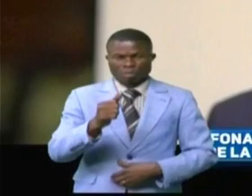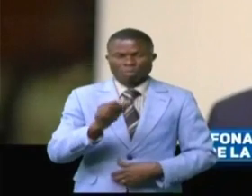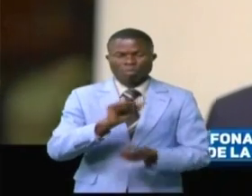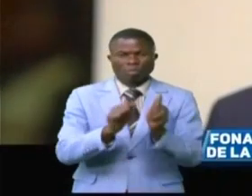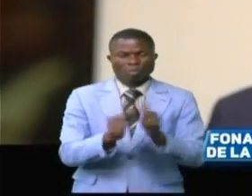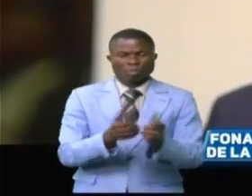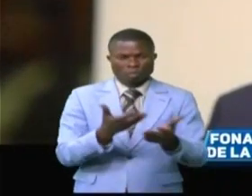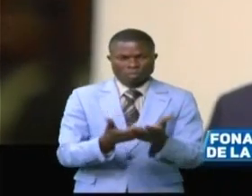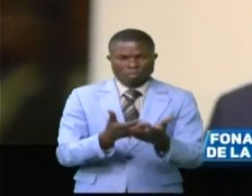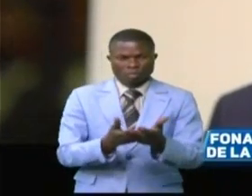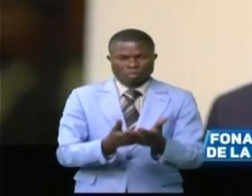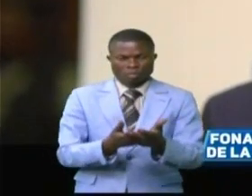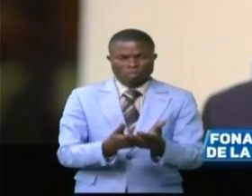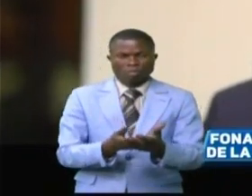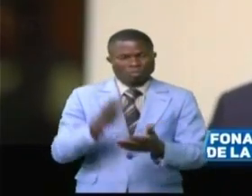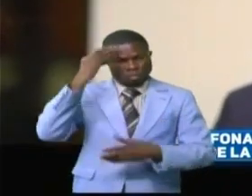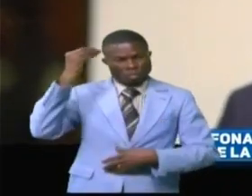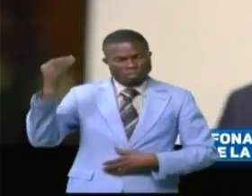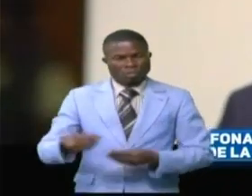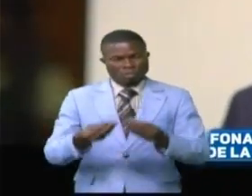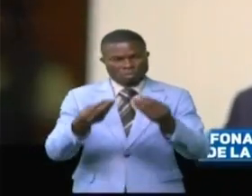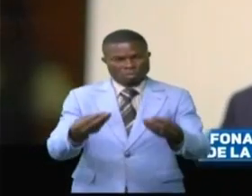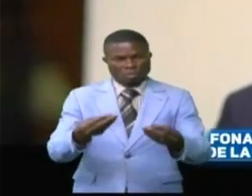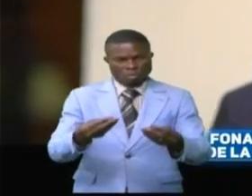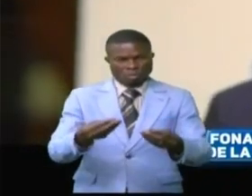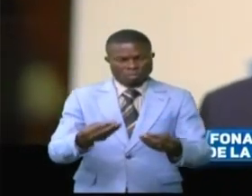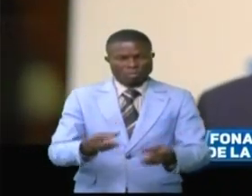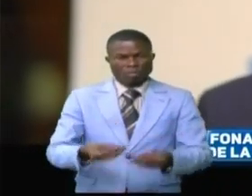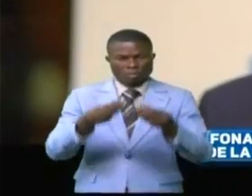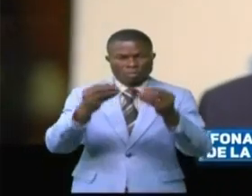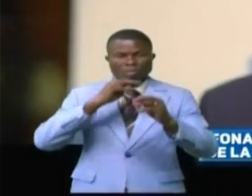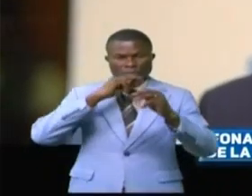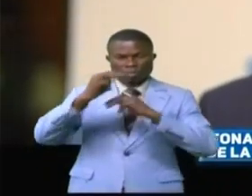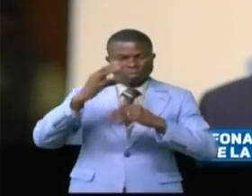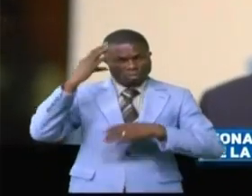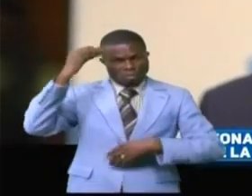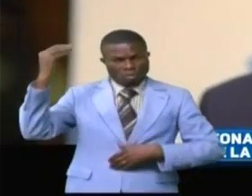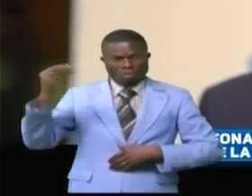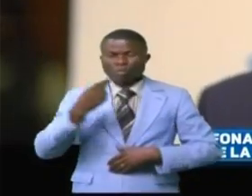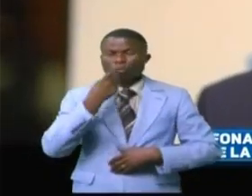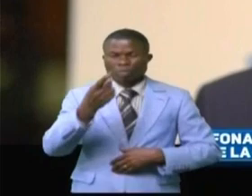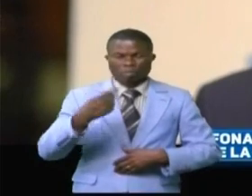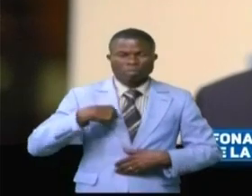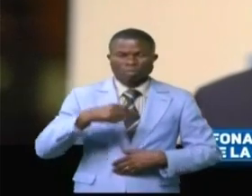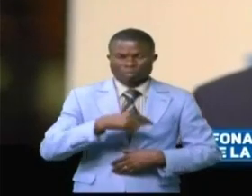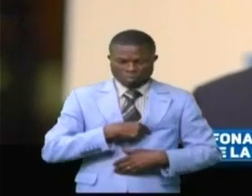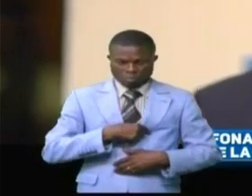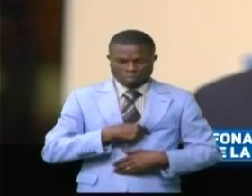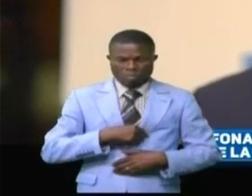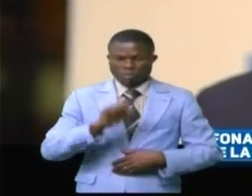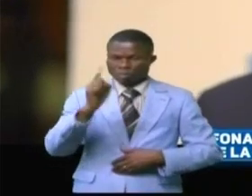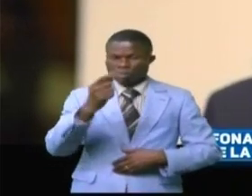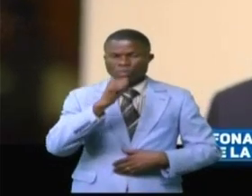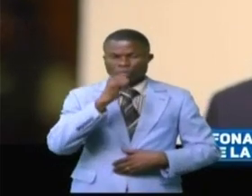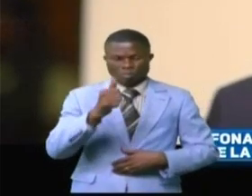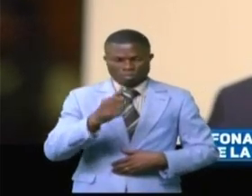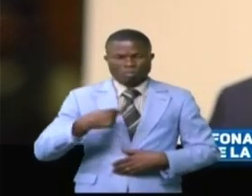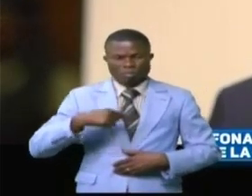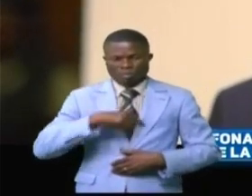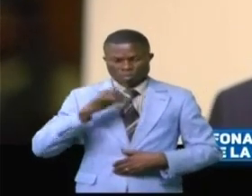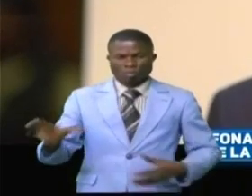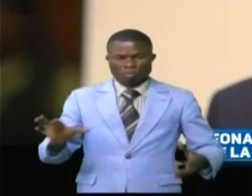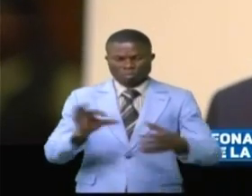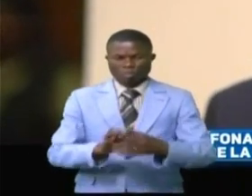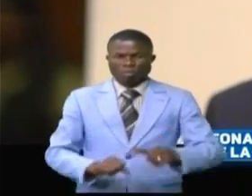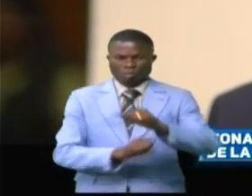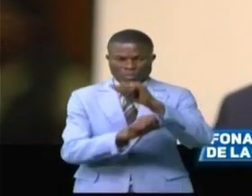itinérance est une itinérance de l'espoir, pour leur apporter ce message d'espoir en leur disant qu'elles ne seront plus jamais seules. Parce que vous savez, dans ce